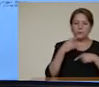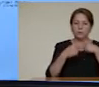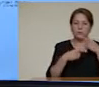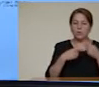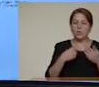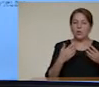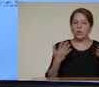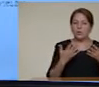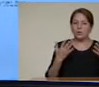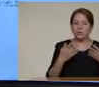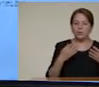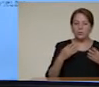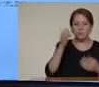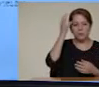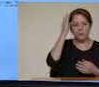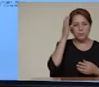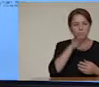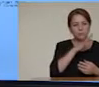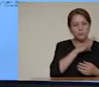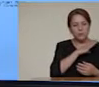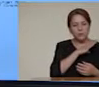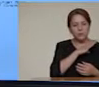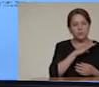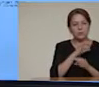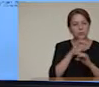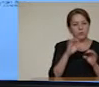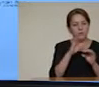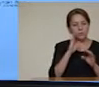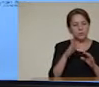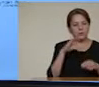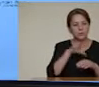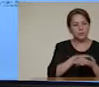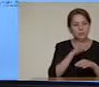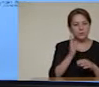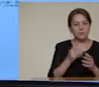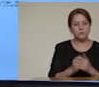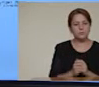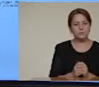bilim salohiyatga ega ekanligini ifodalaydi va isbotlab beradi.